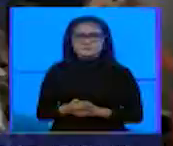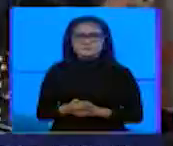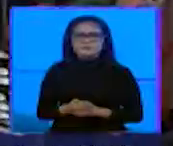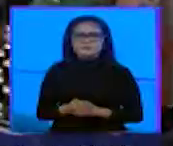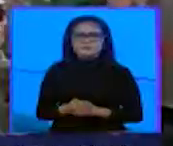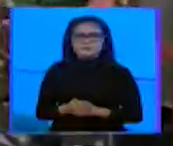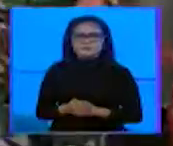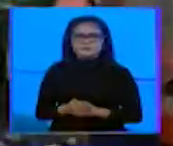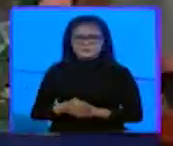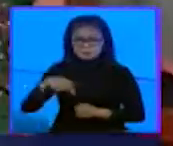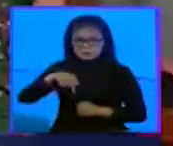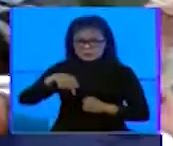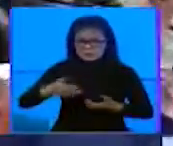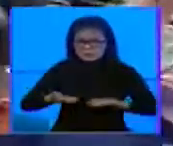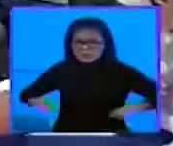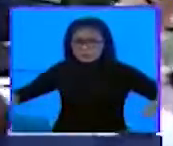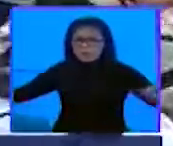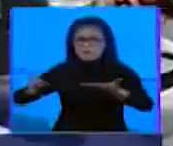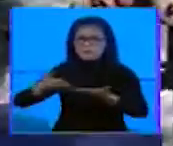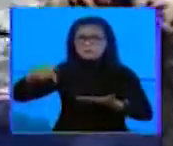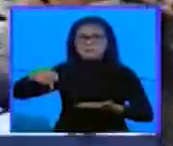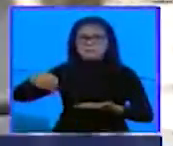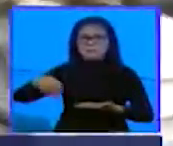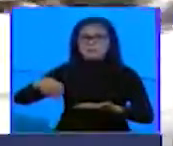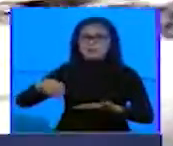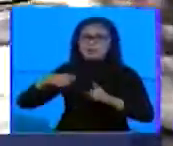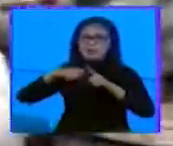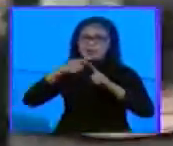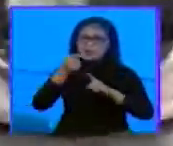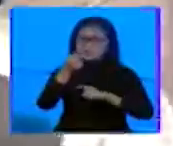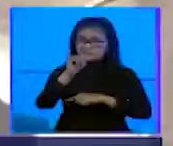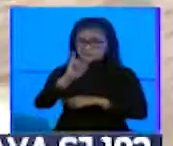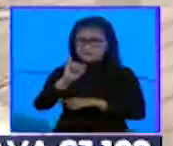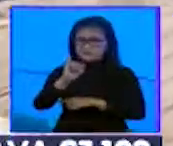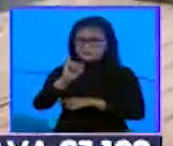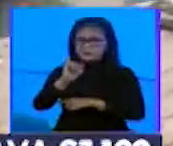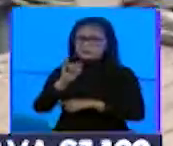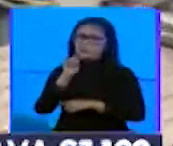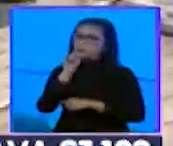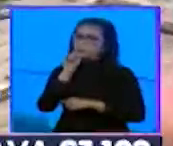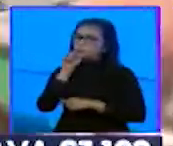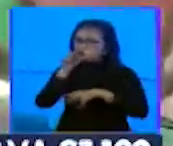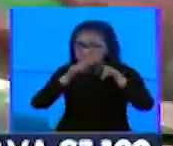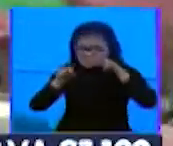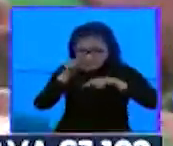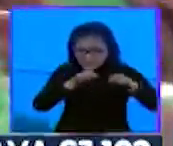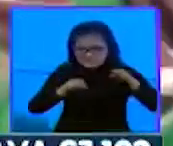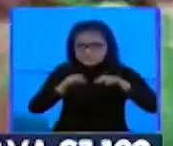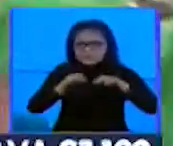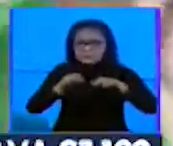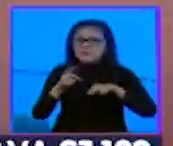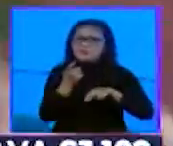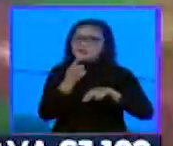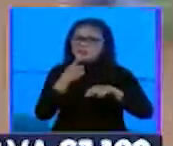Pemirsa, saat ini saya sedang berada di KRI Rigel yang merupakan salah satu KRI yang memiliki kemampuan untuk survei, di mana memiliki kemampuan hidrografi dan juga